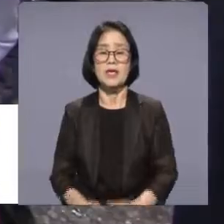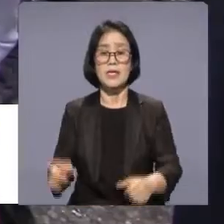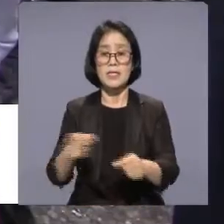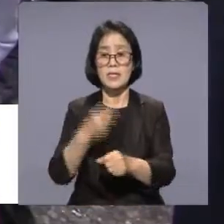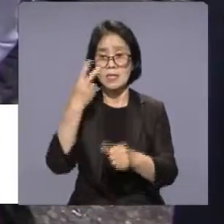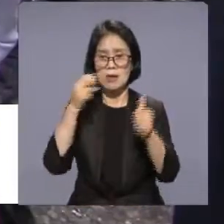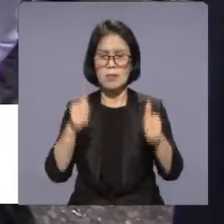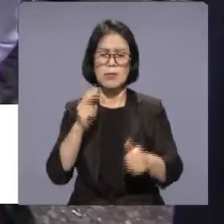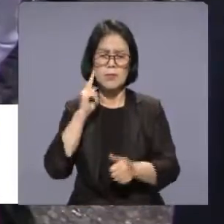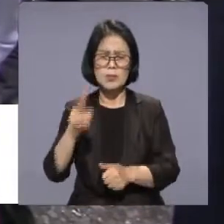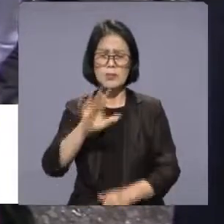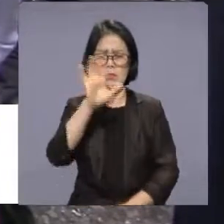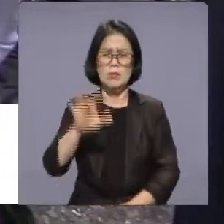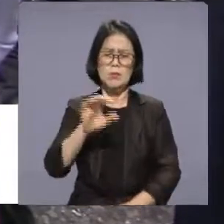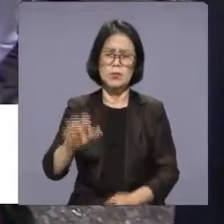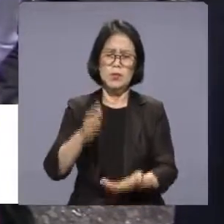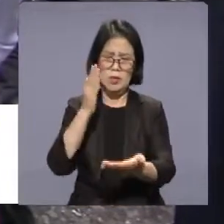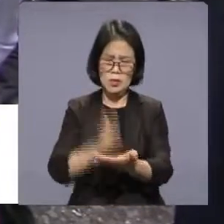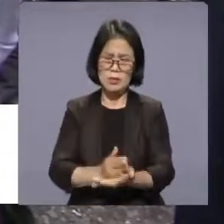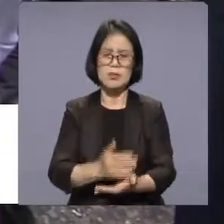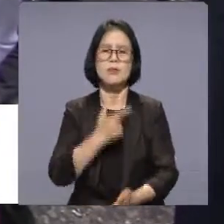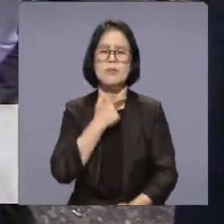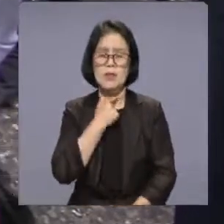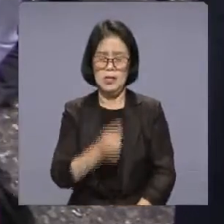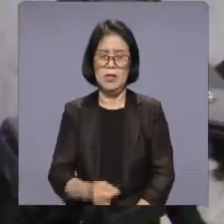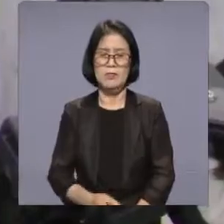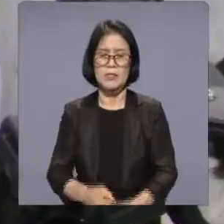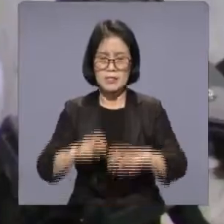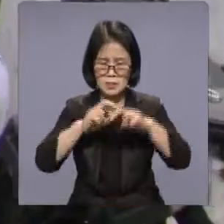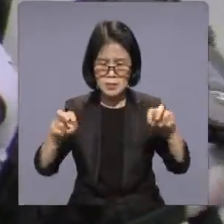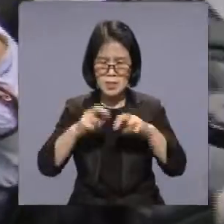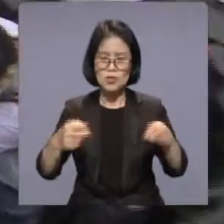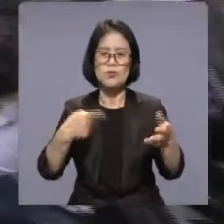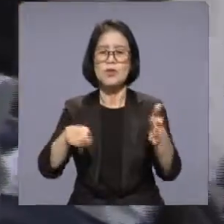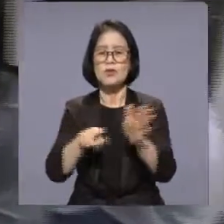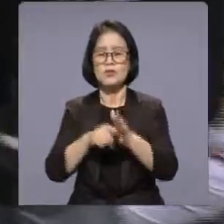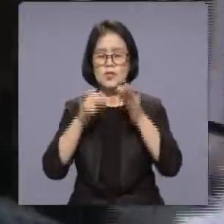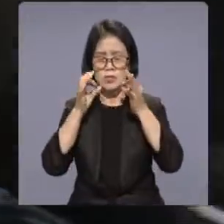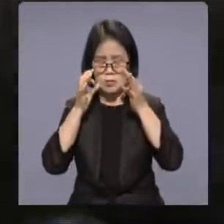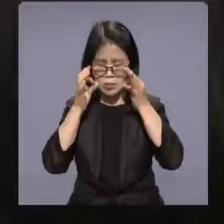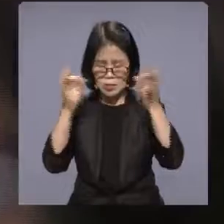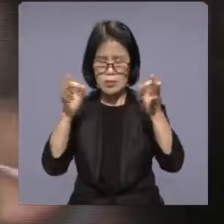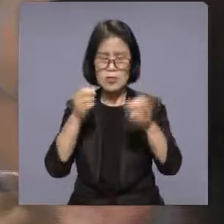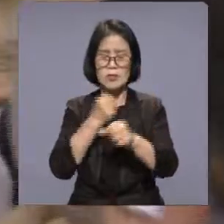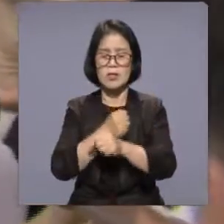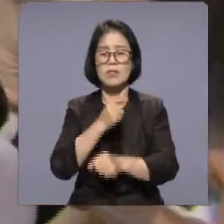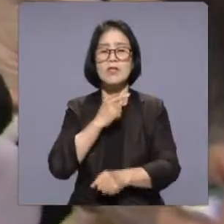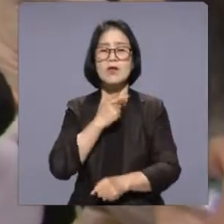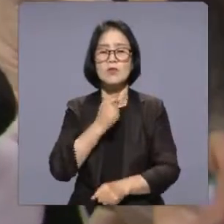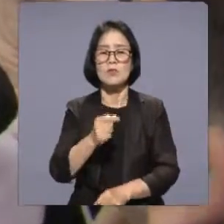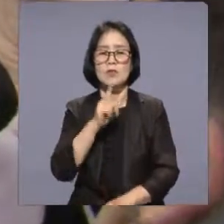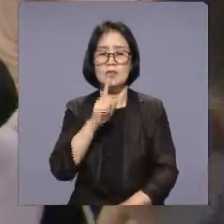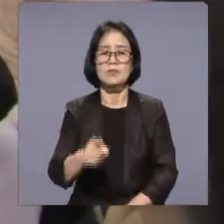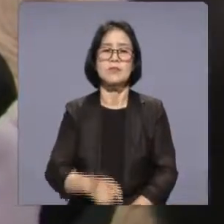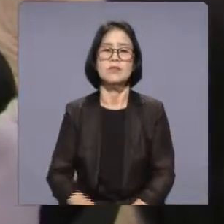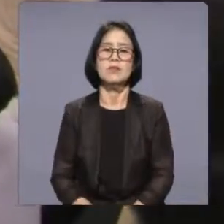특검은 비극이 되풀이되지 않기를 바란다며 진상규명을 위해 최선을 다하겠다고